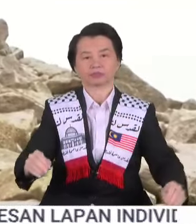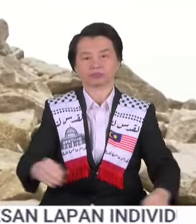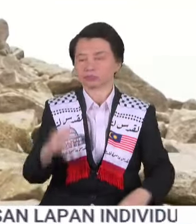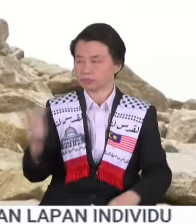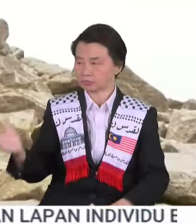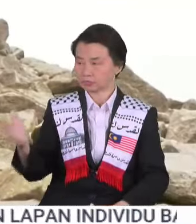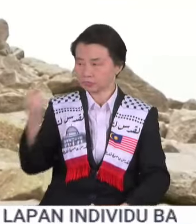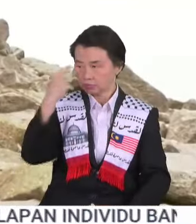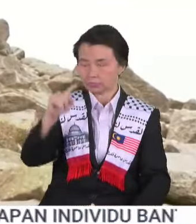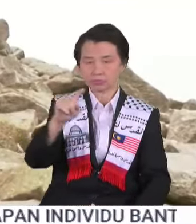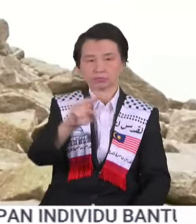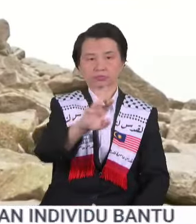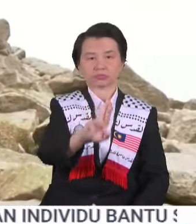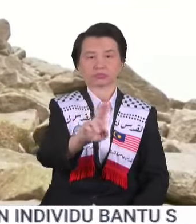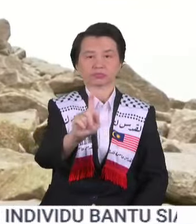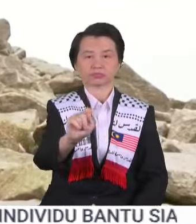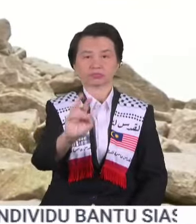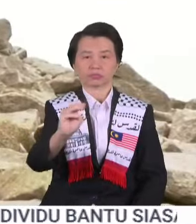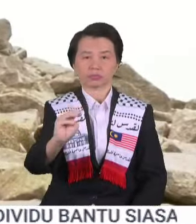Erwin Zaid, RTM.